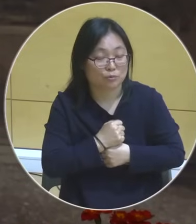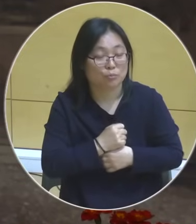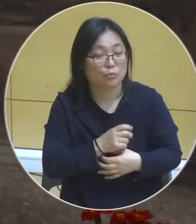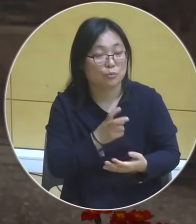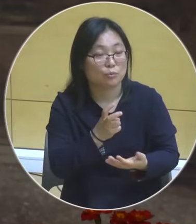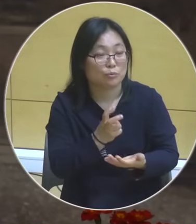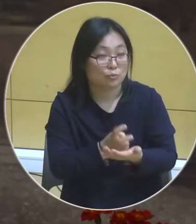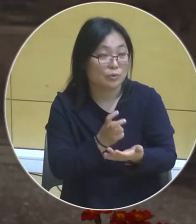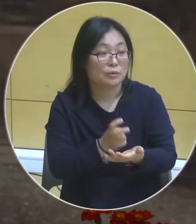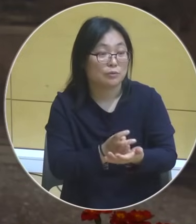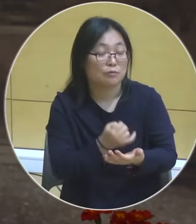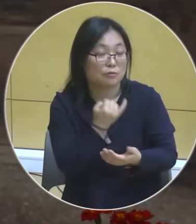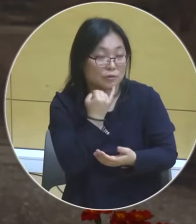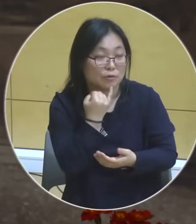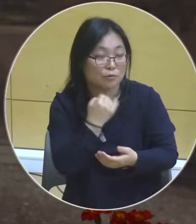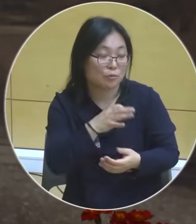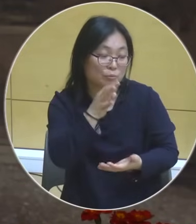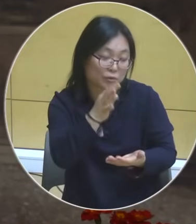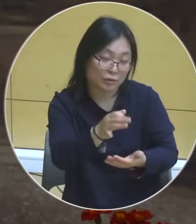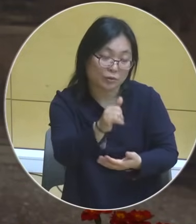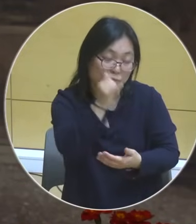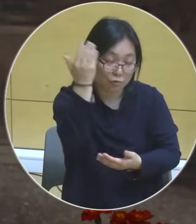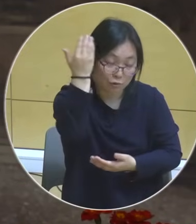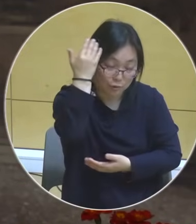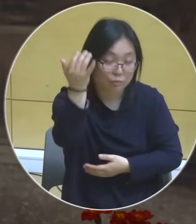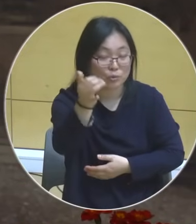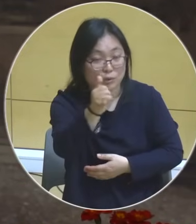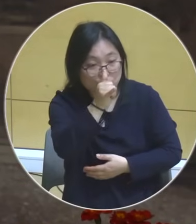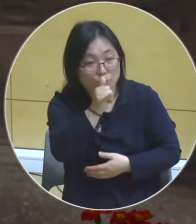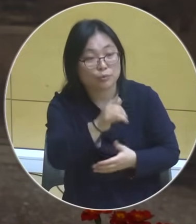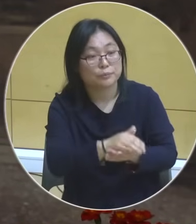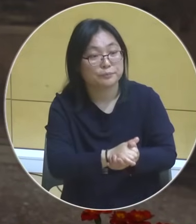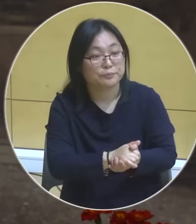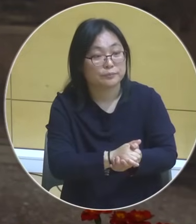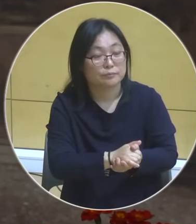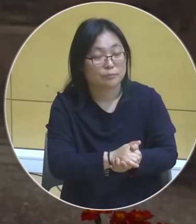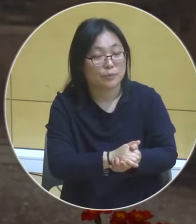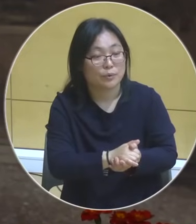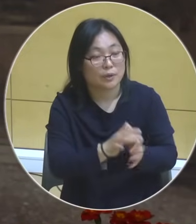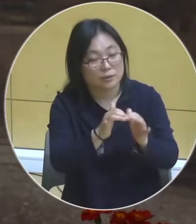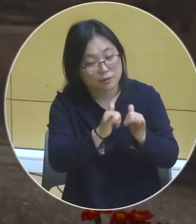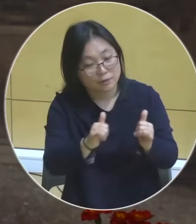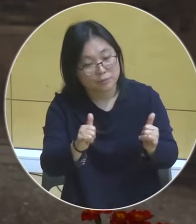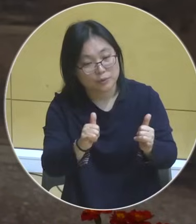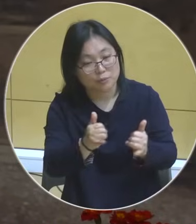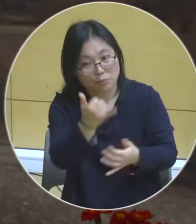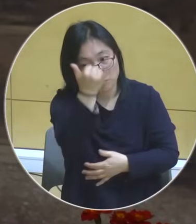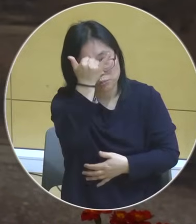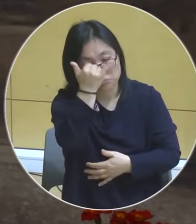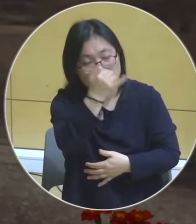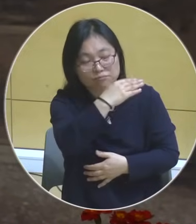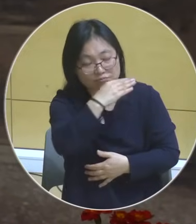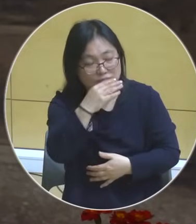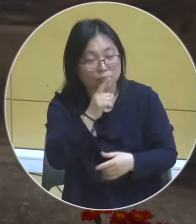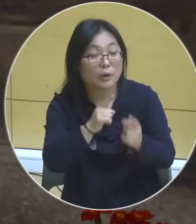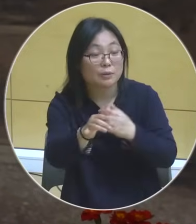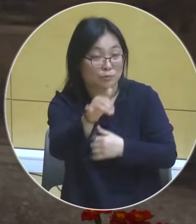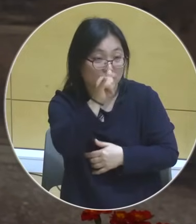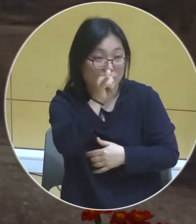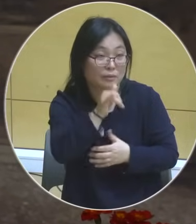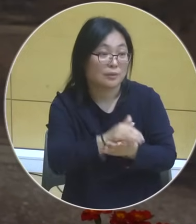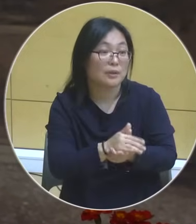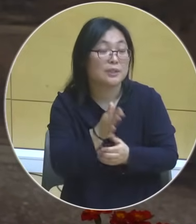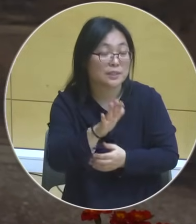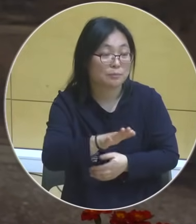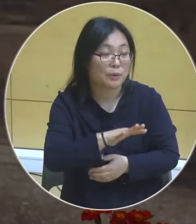윤리적으로도 재산도 가지고 있고 지식도 갖고 있고 굉장히 사람들이 도덕적이라고 얘기할 수도 있습니다. 그러나